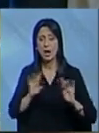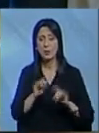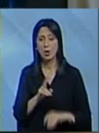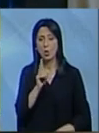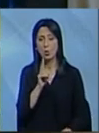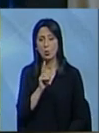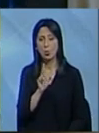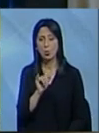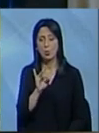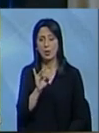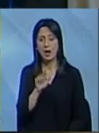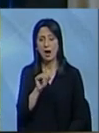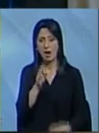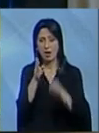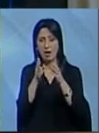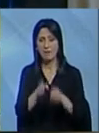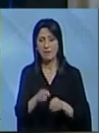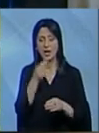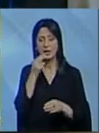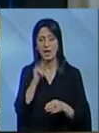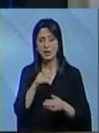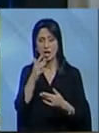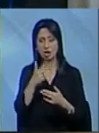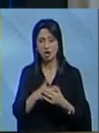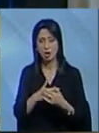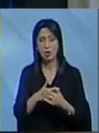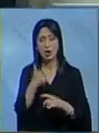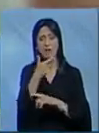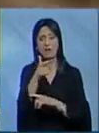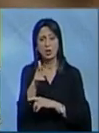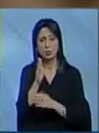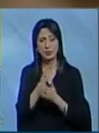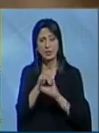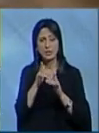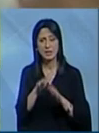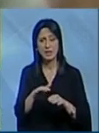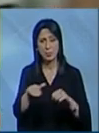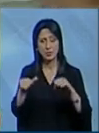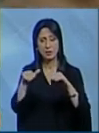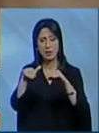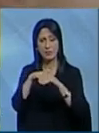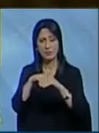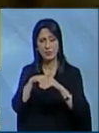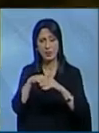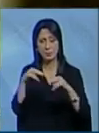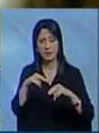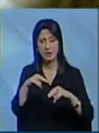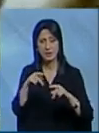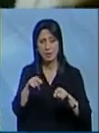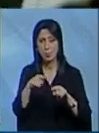ზვიად კუპრავას მიერ ჩადანილი დანაშაული ასახულია ვიდეო ფირზე, რაც საქმეს მტკიცებულებად ეთვის და